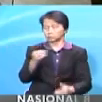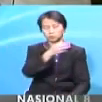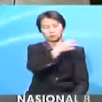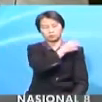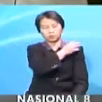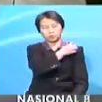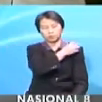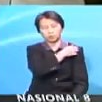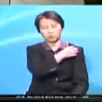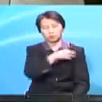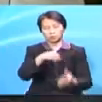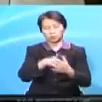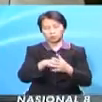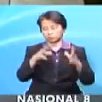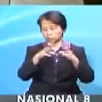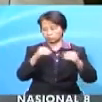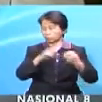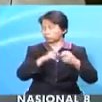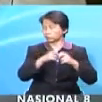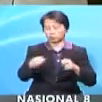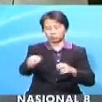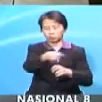dalam menangani